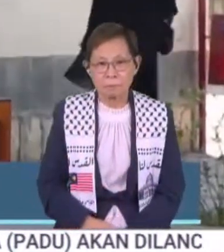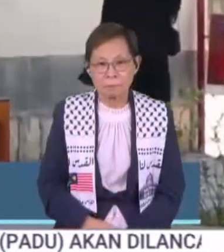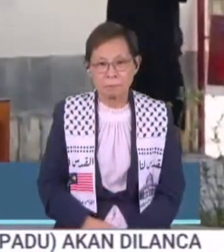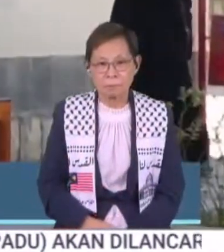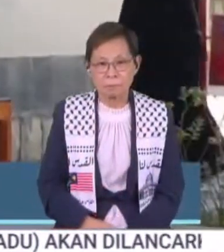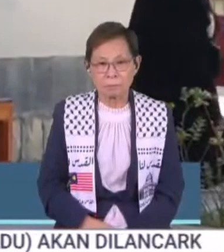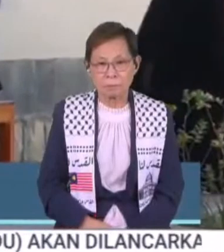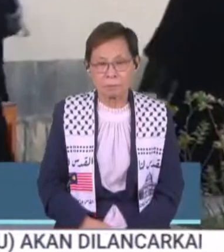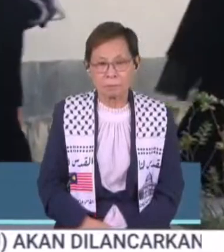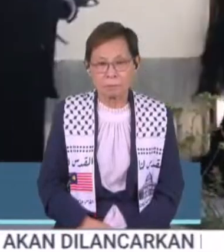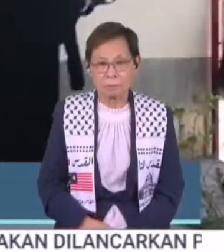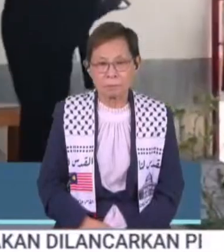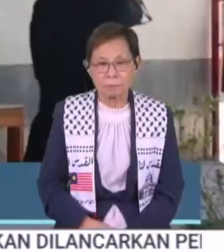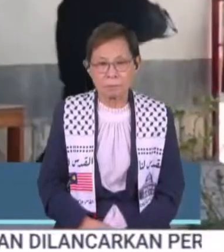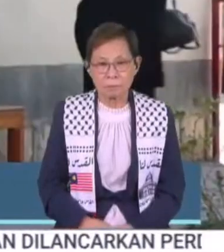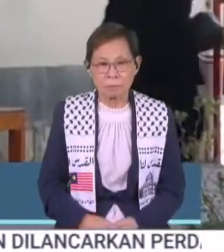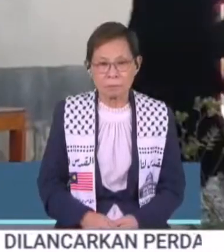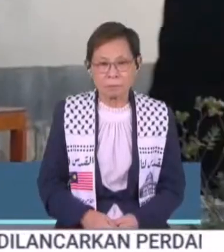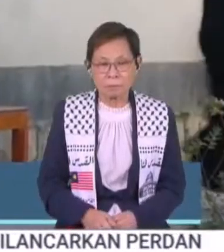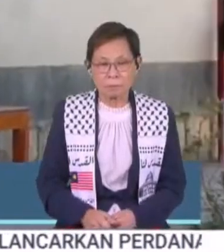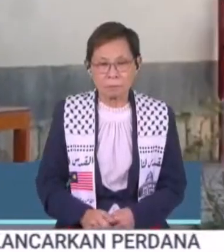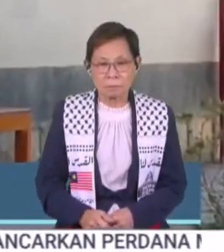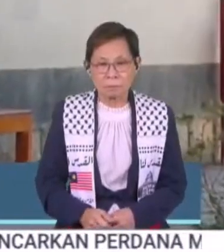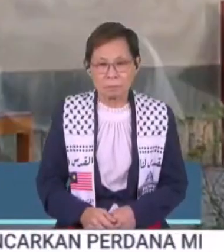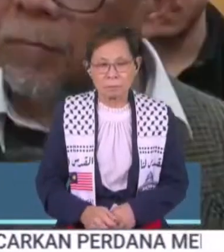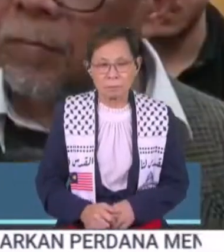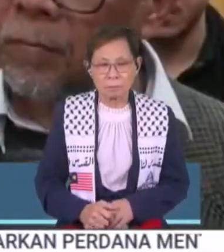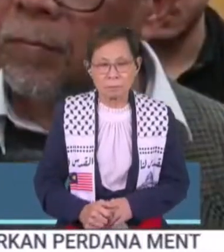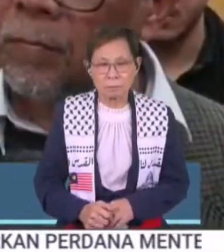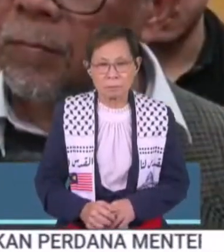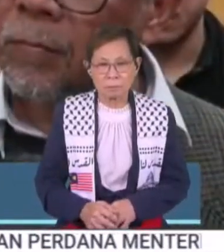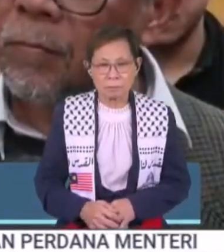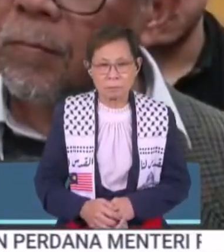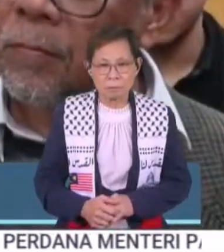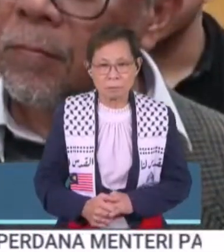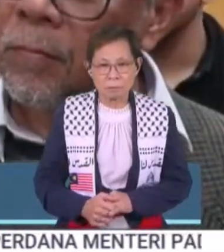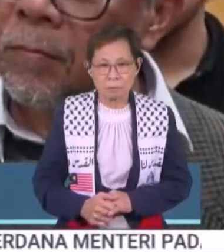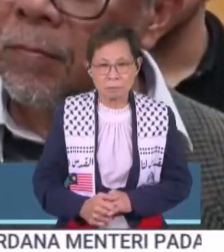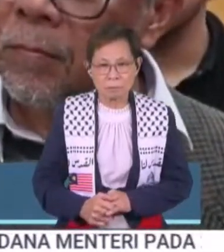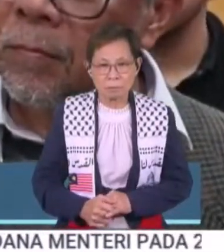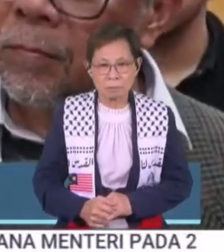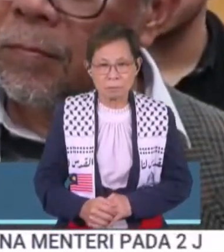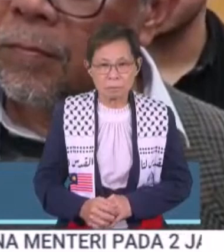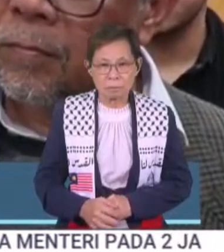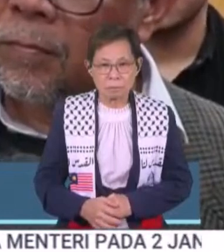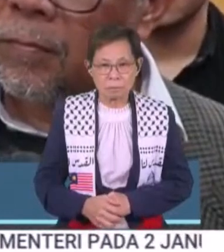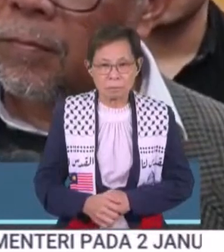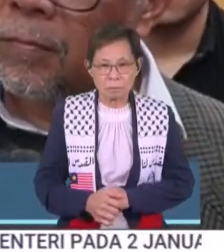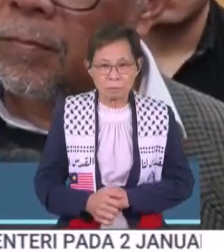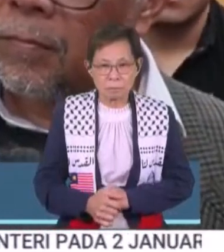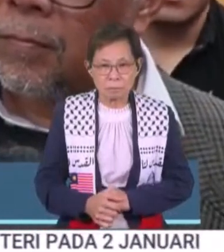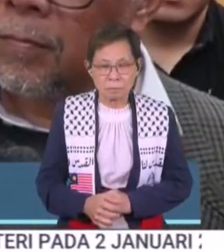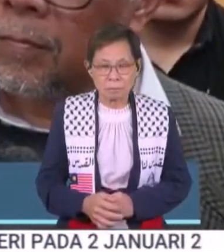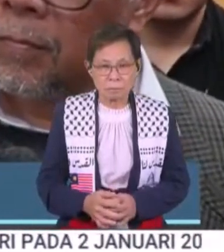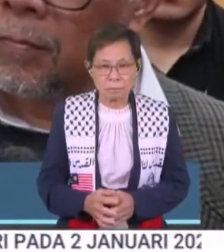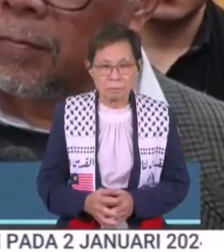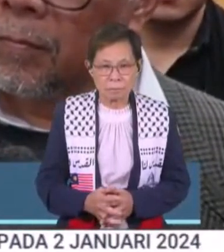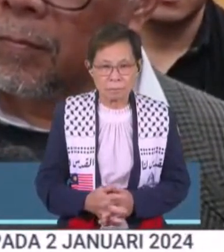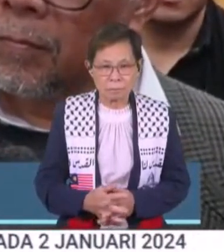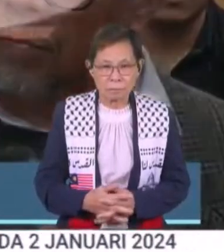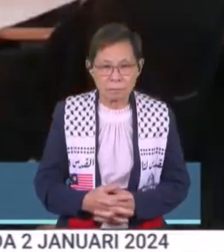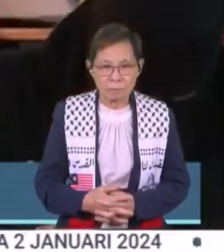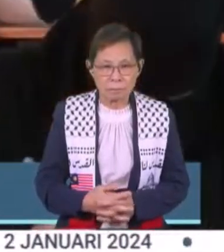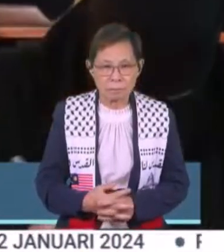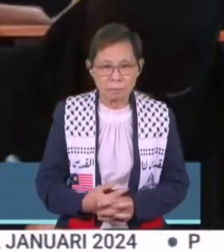لاعضاء التدريس وساعدهم او للكادر الاداري او ايضا ابنائنا الطلبه لا سما في